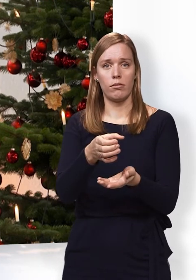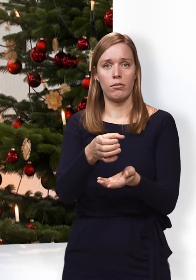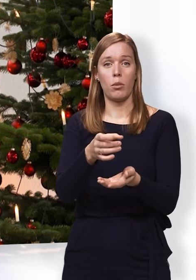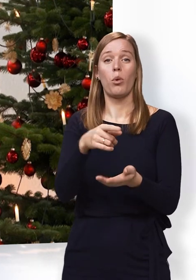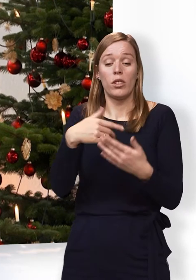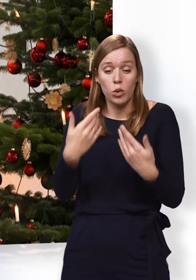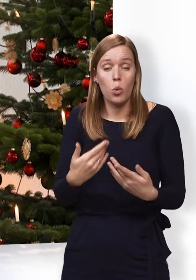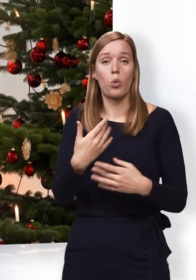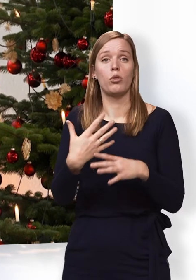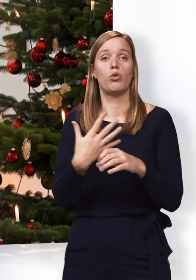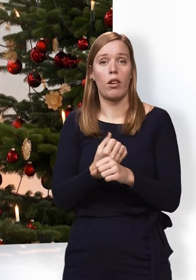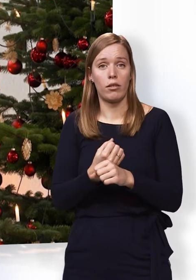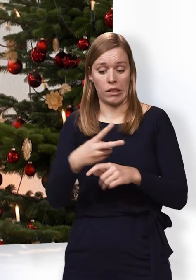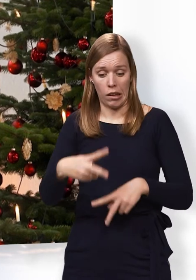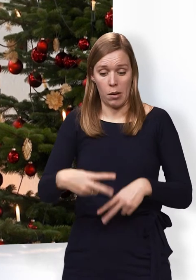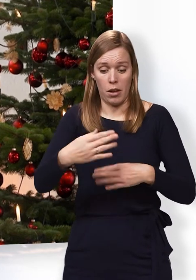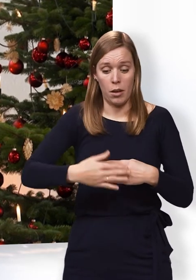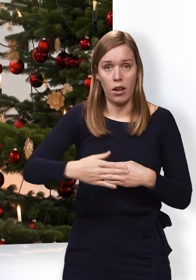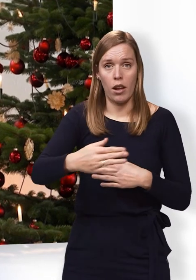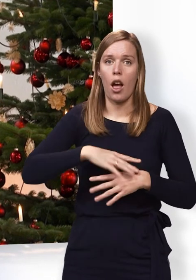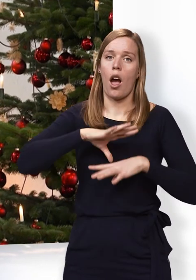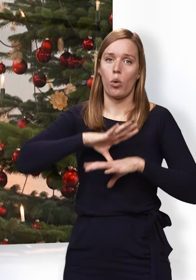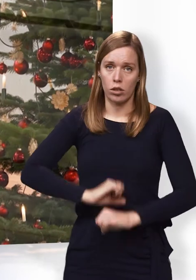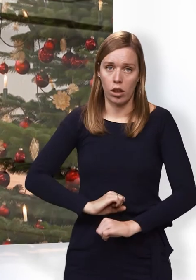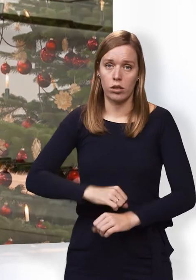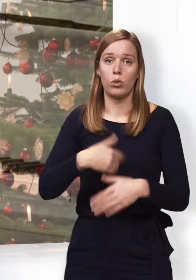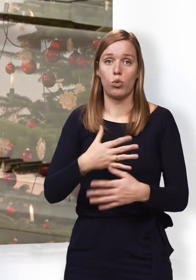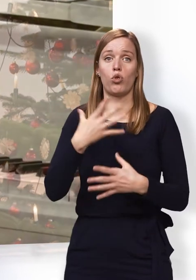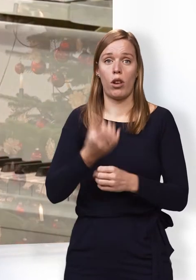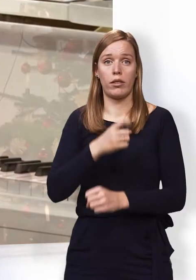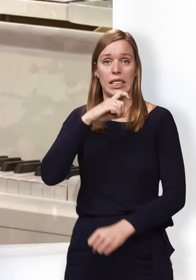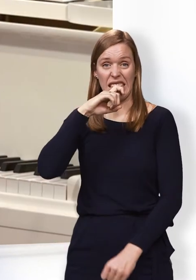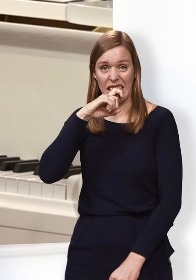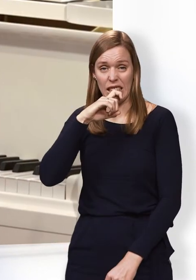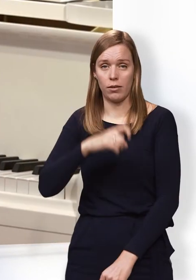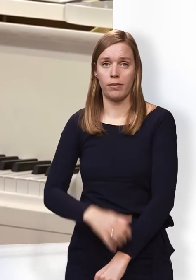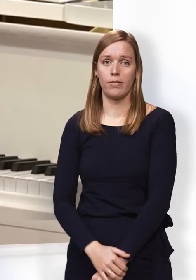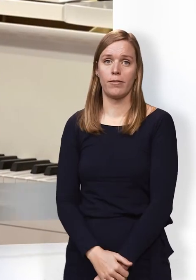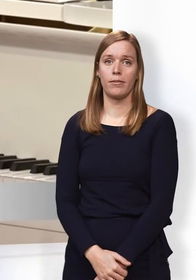aushältst, damit du es durchhältst.